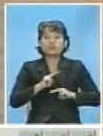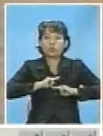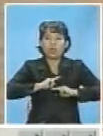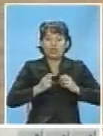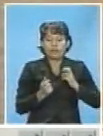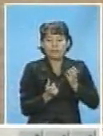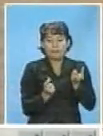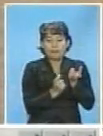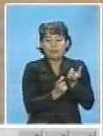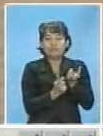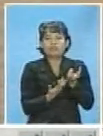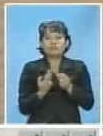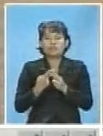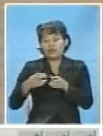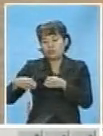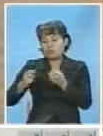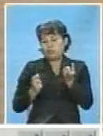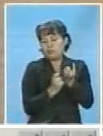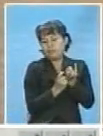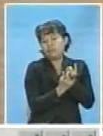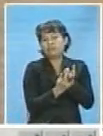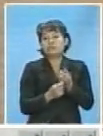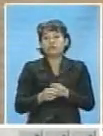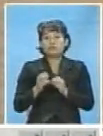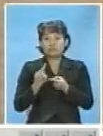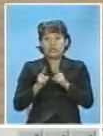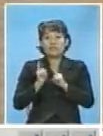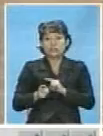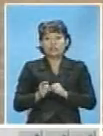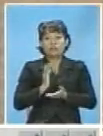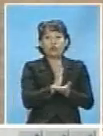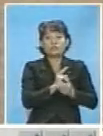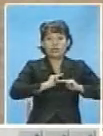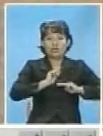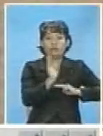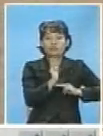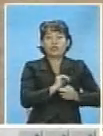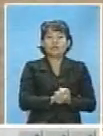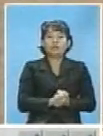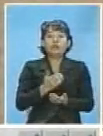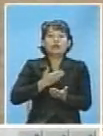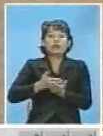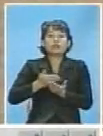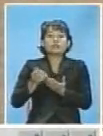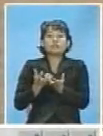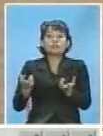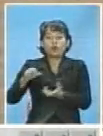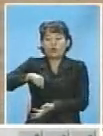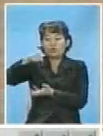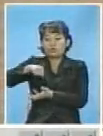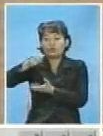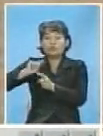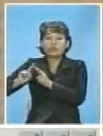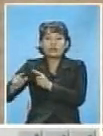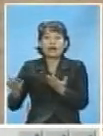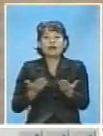กบนสิ่งของที่ผู้อื่นบริจาคไว้ให้การซื้อถุงยังชีพจัดการจัดซื้อบิ๊กแบ๊ก